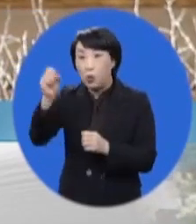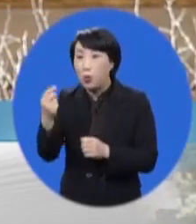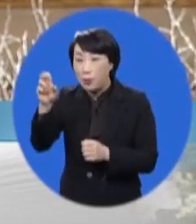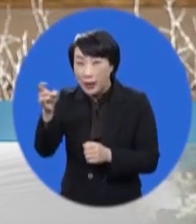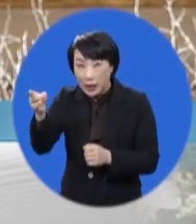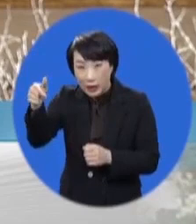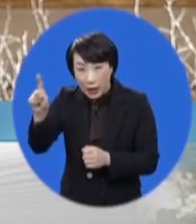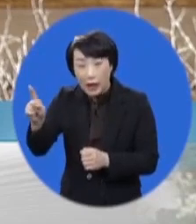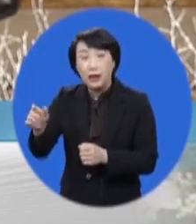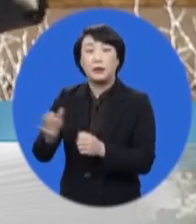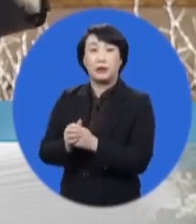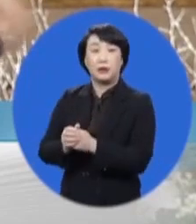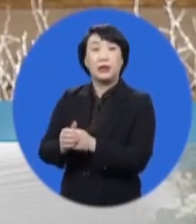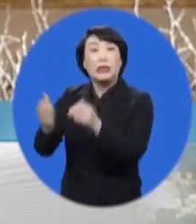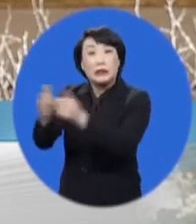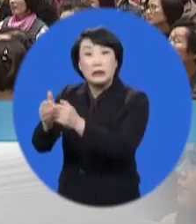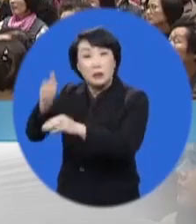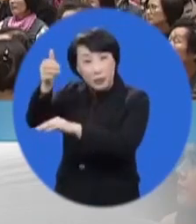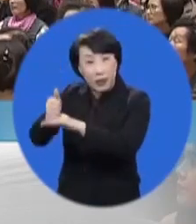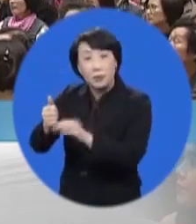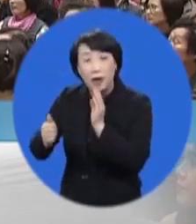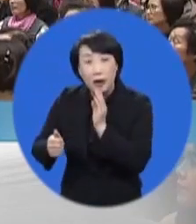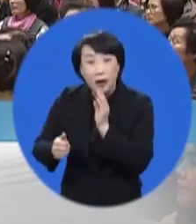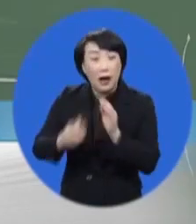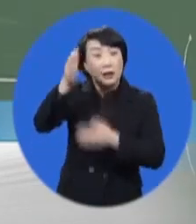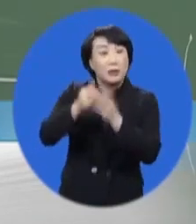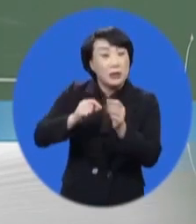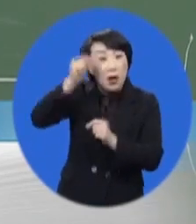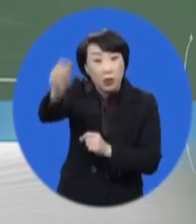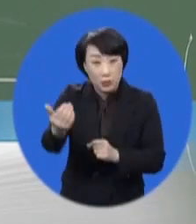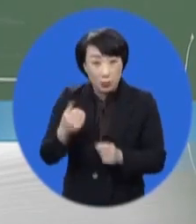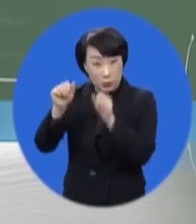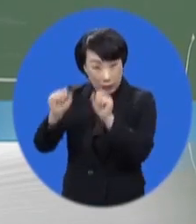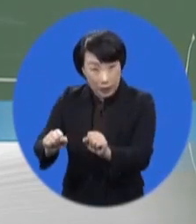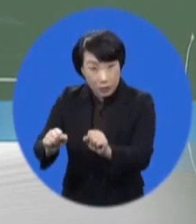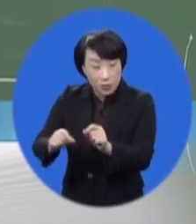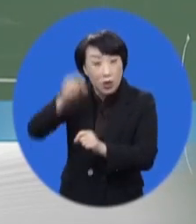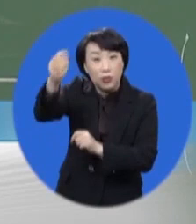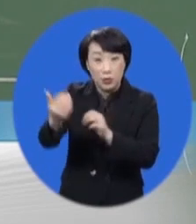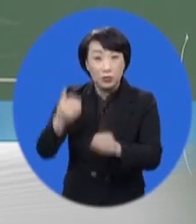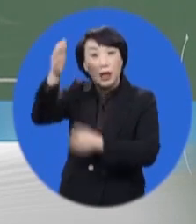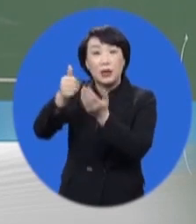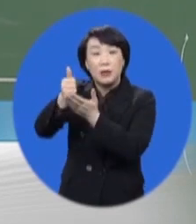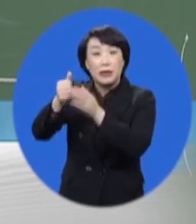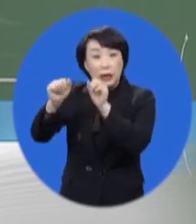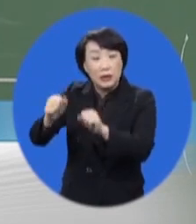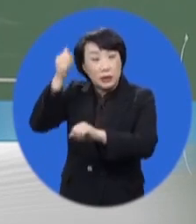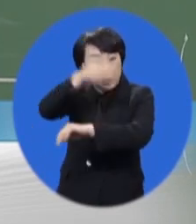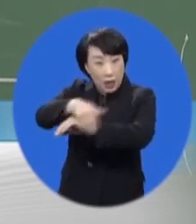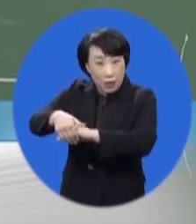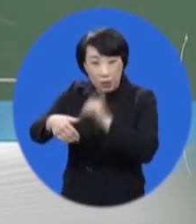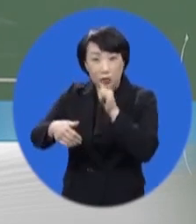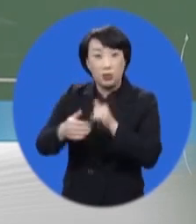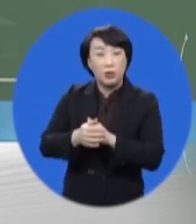하나님은 창원 전부터 계셨지요. 영원 전부터 계신 하나님께서 섭리하시기를,